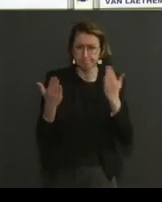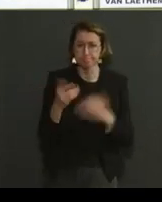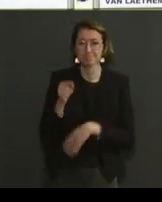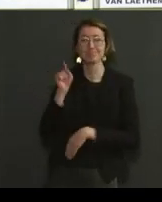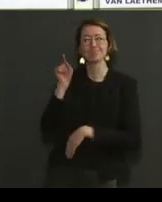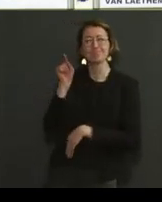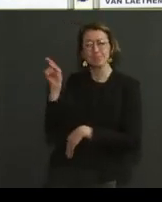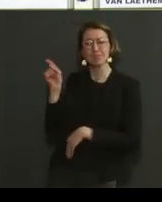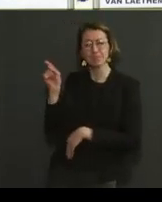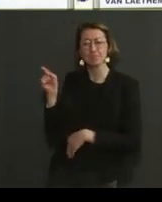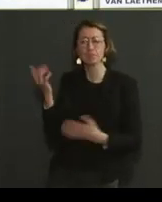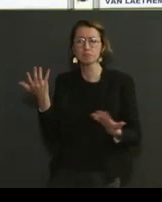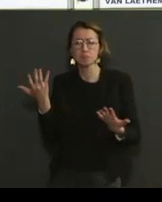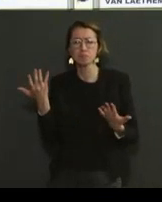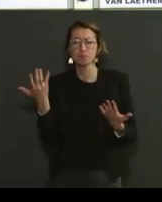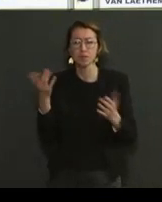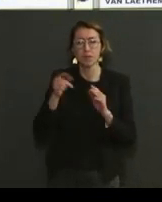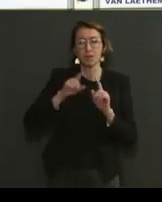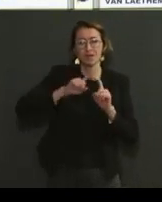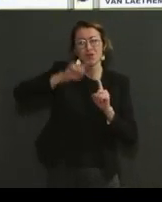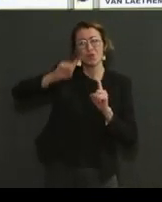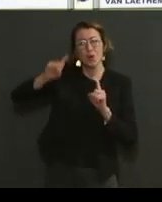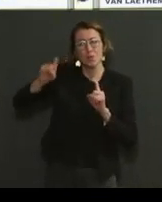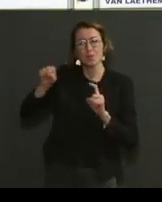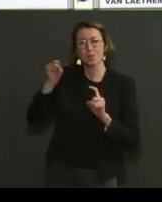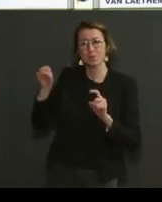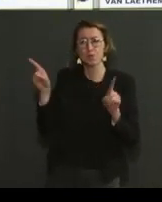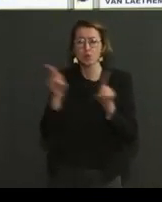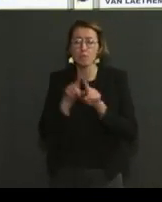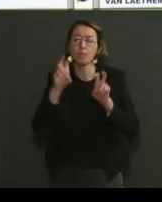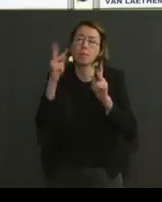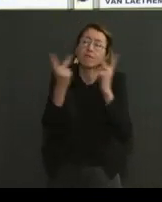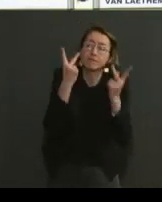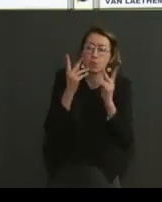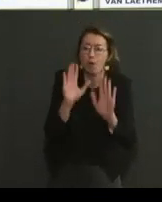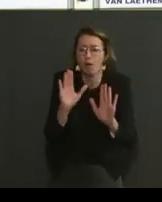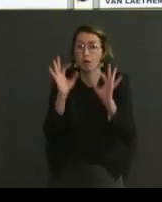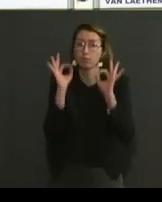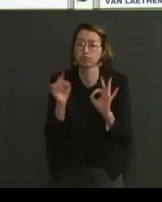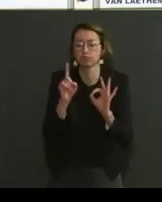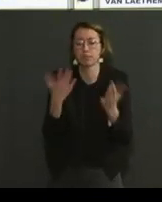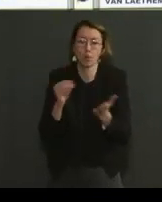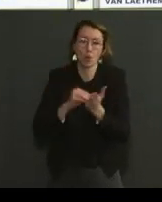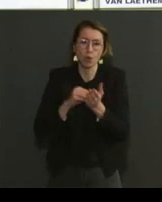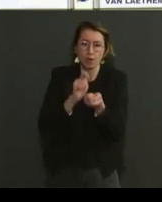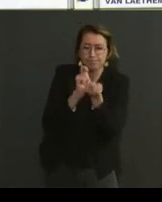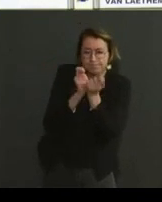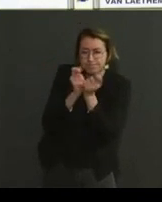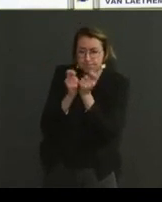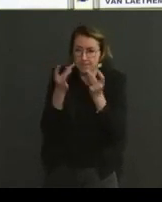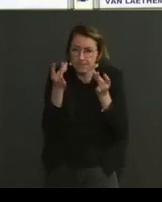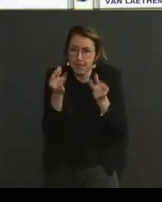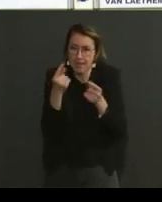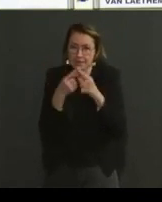une première discussion que nous avons avec vous sur le sujet. Il est clair que ceci doit encore être affiné, entre autres par rapport au